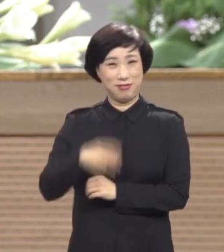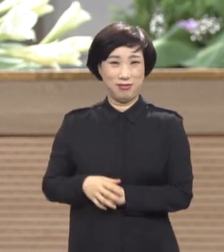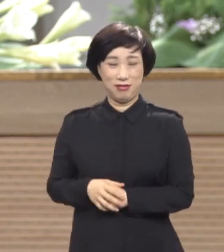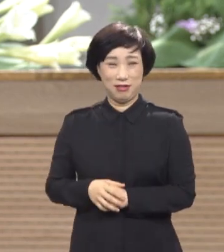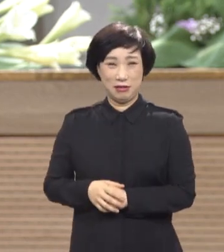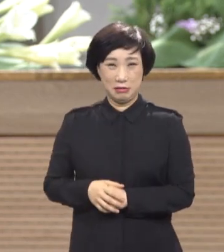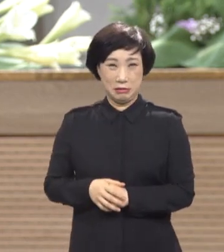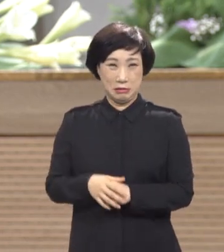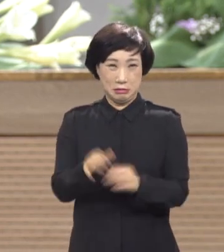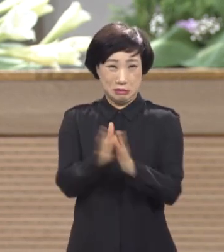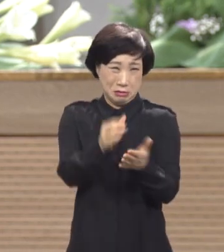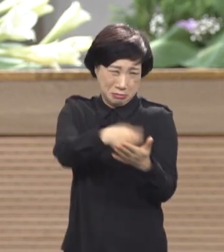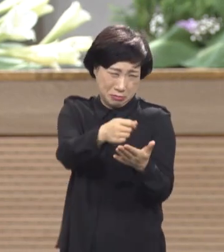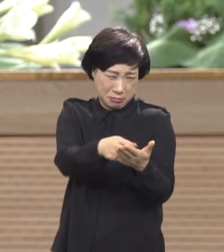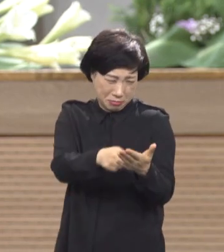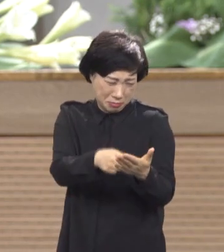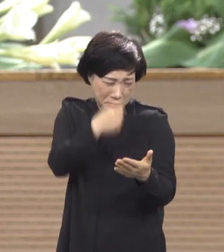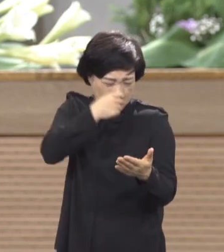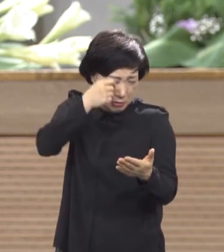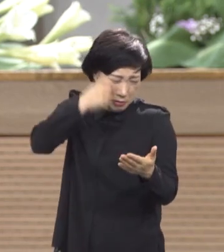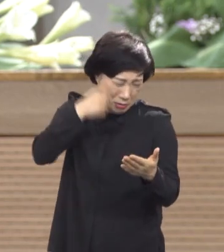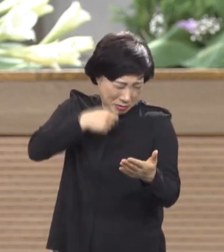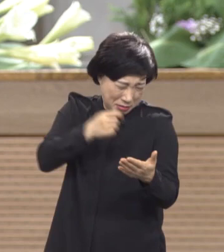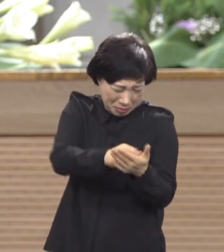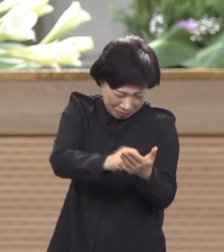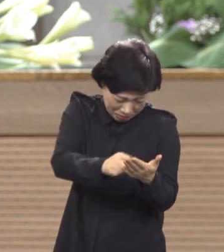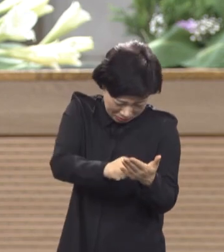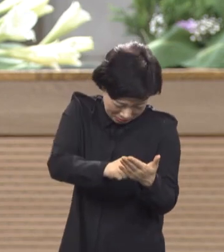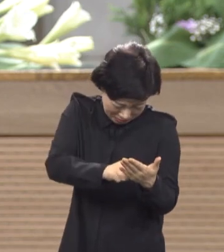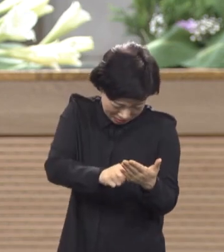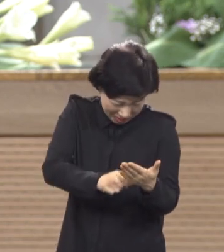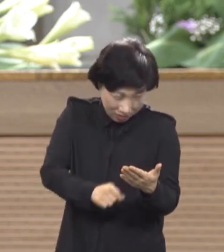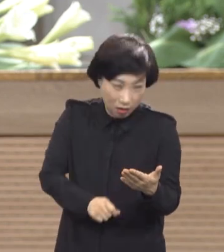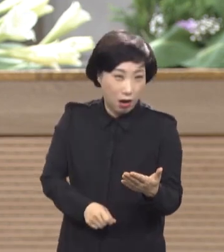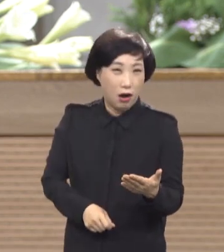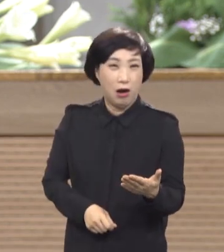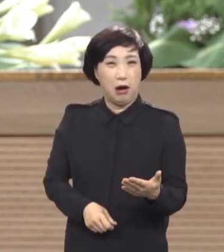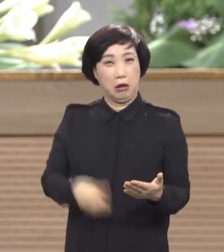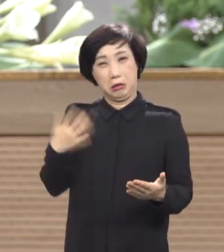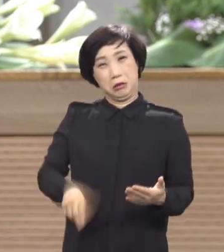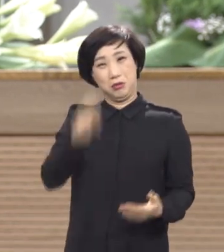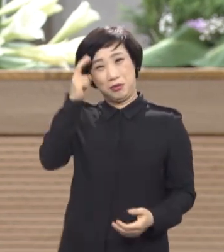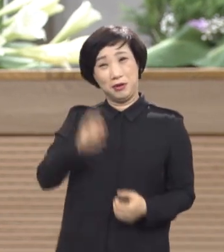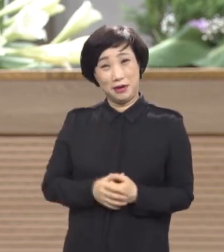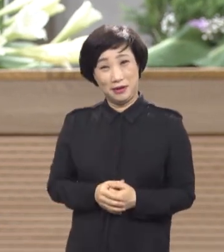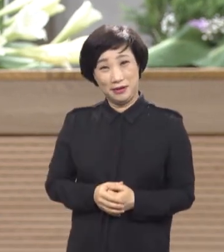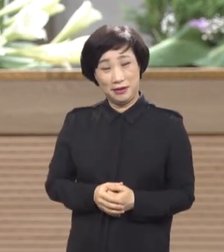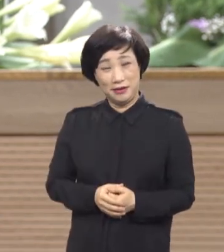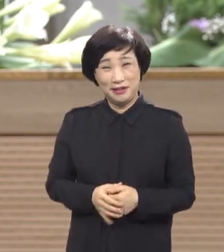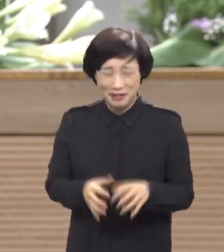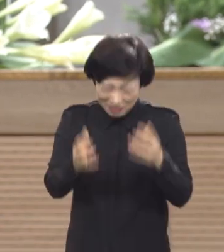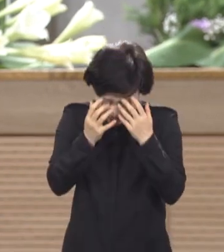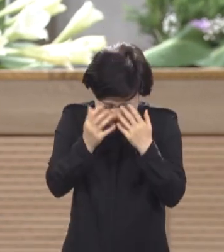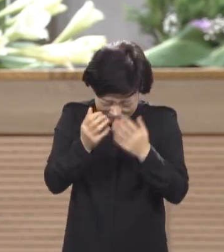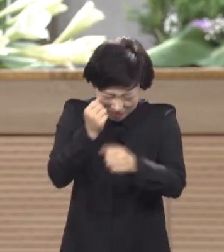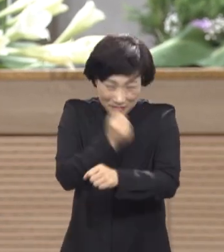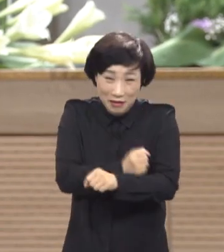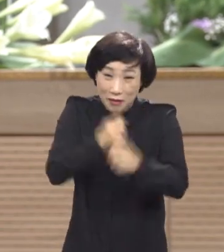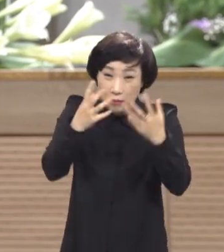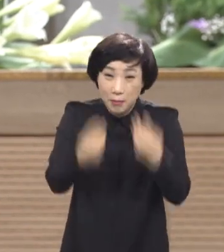가로막던 무슨 소리를 할 정도로 거기에 심취되면 그럴 것입니다 그런 고통 속에서